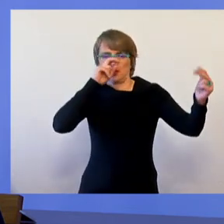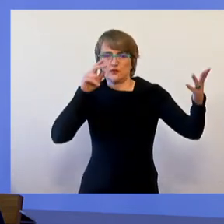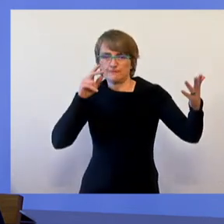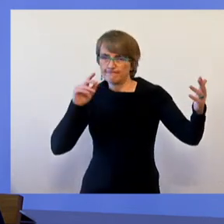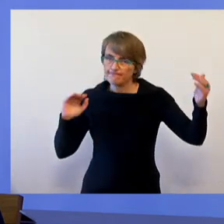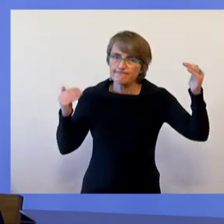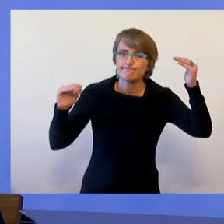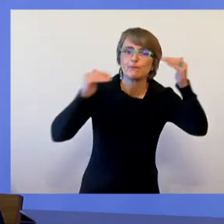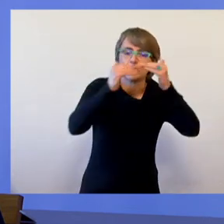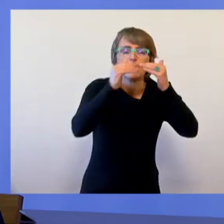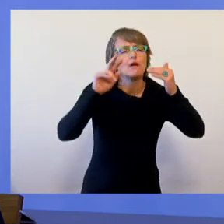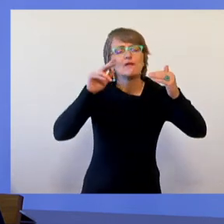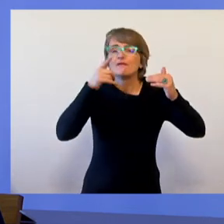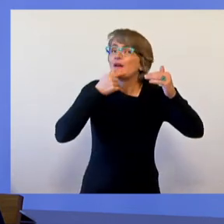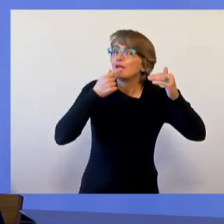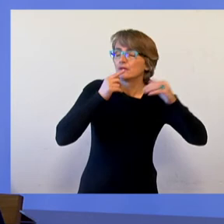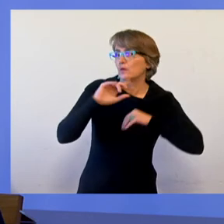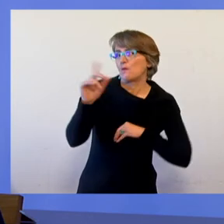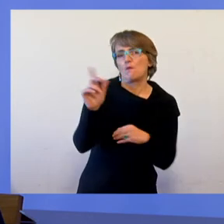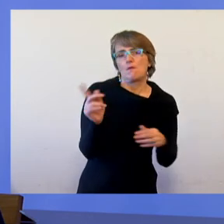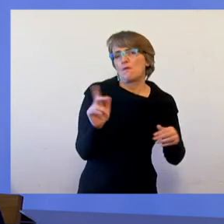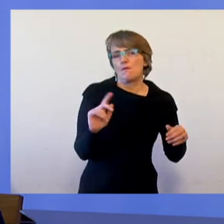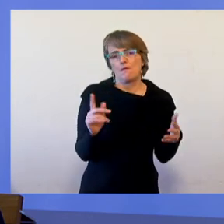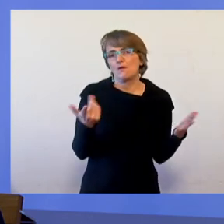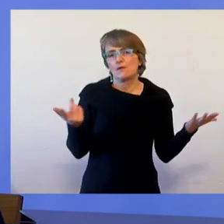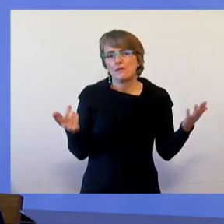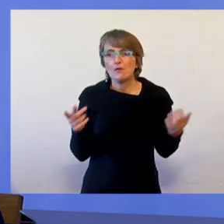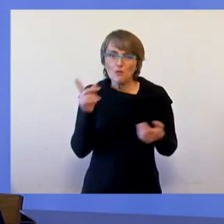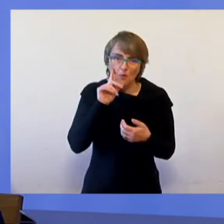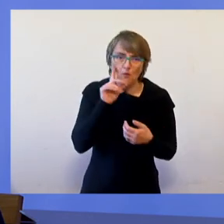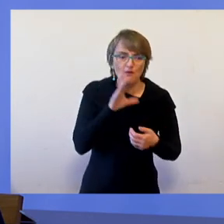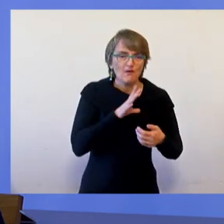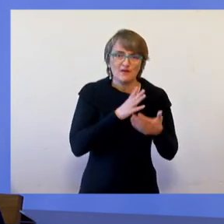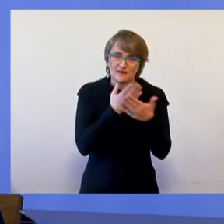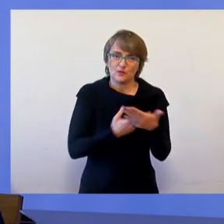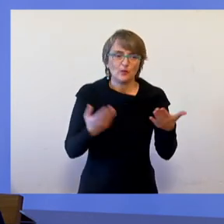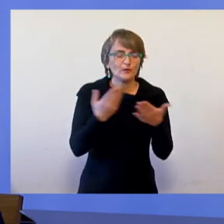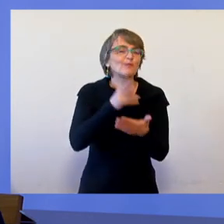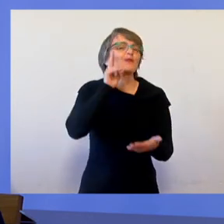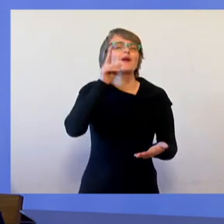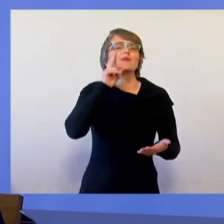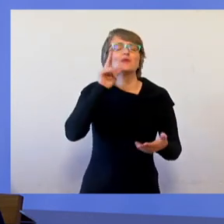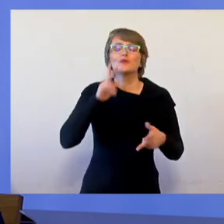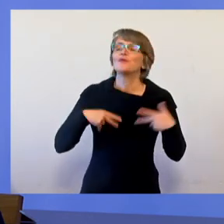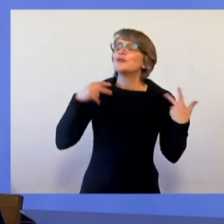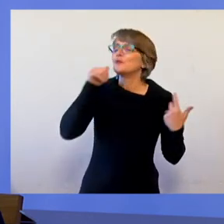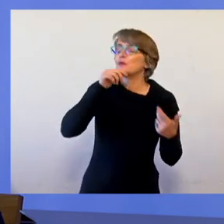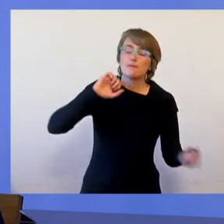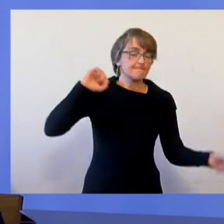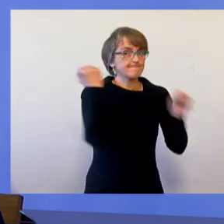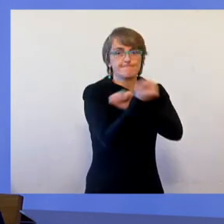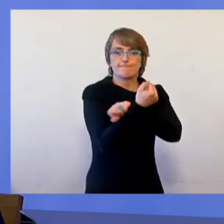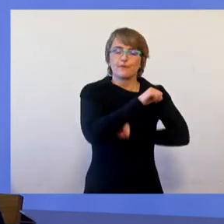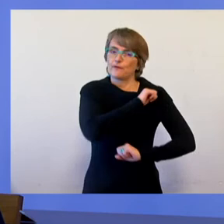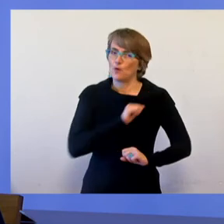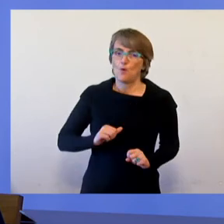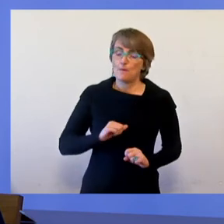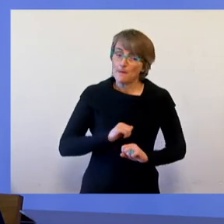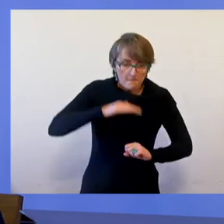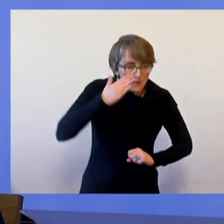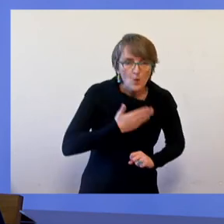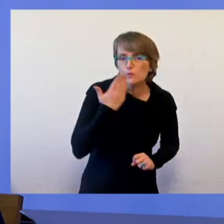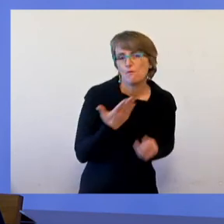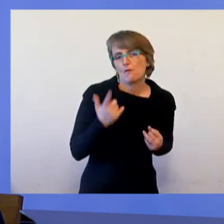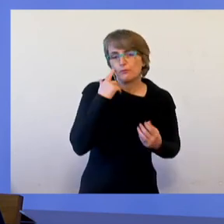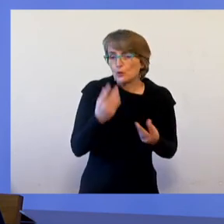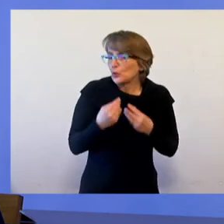L'atteinte n'ira pas sans difficulté, tant certains changements seront radicaux pour notre quotidien. Mais c'est une radicalité indispensable